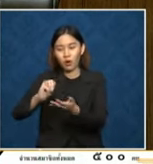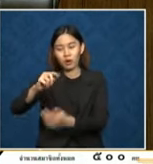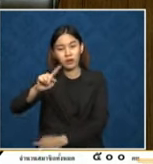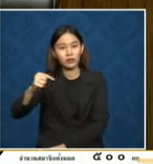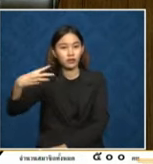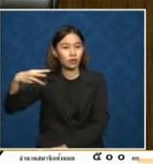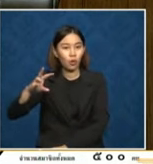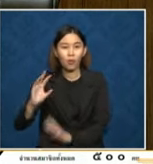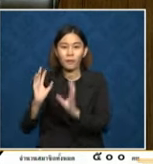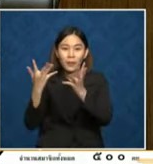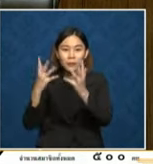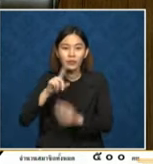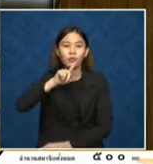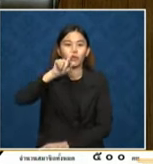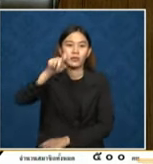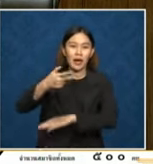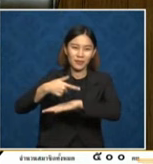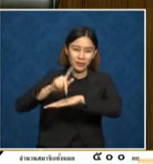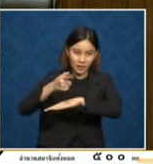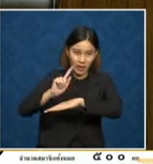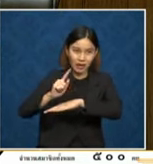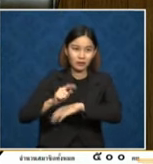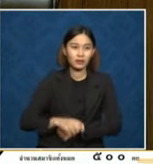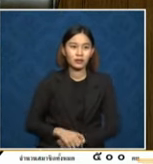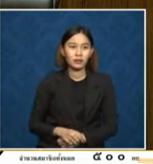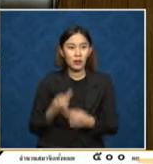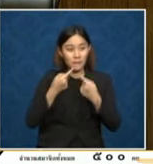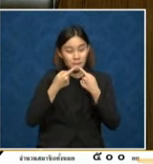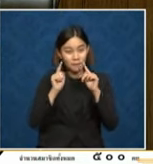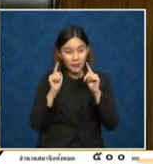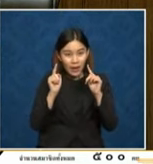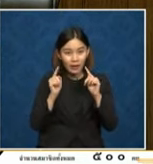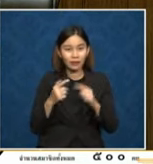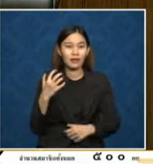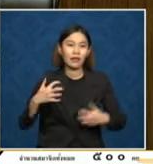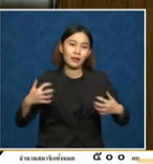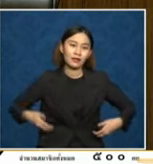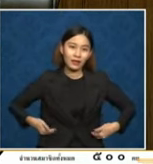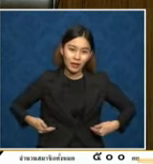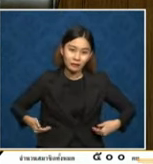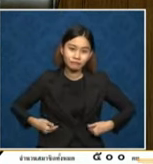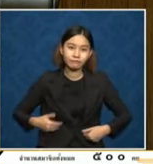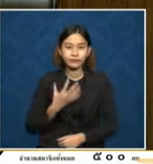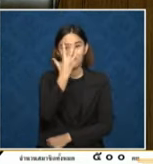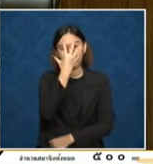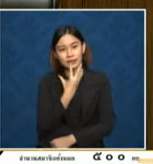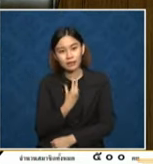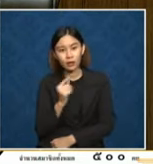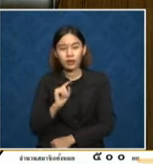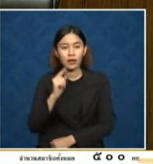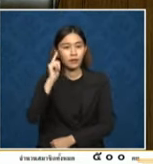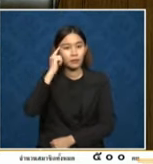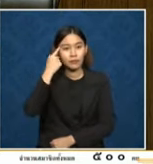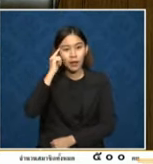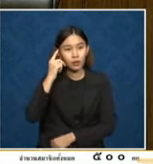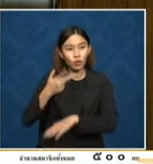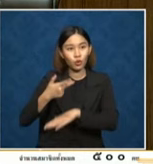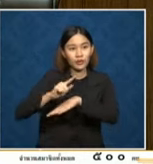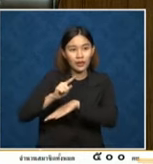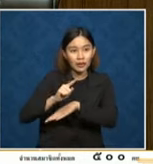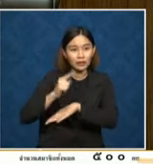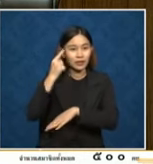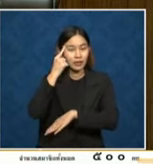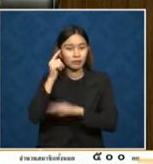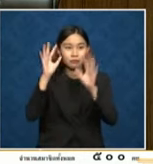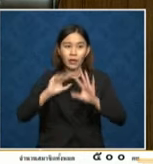นั้นผมถามท่านประธานเป็นเรื่องแปลกเรื่องตลกหรือเรื่องเศร้าไม่ทราบท่านประธานว่าเป็นเรื่อง